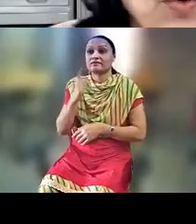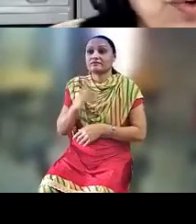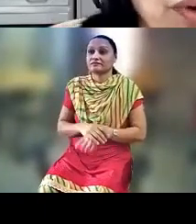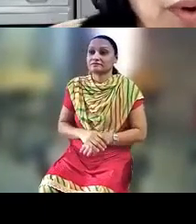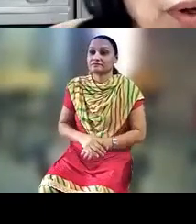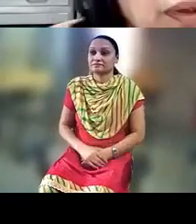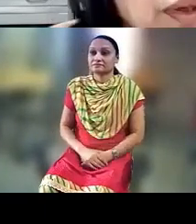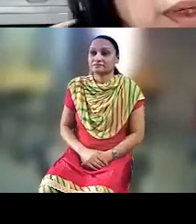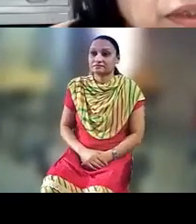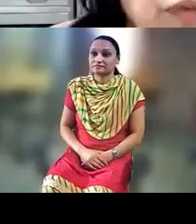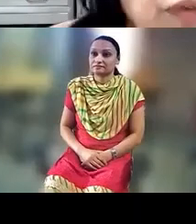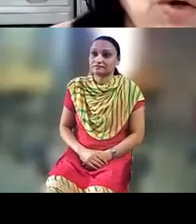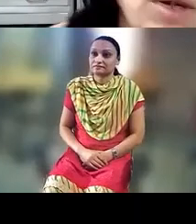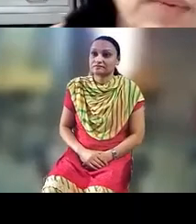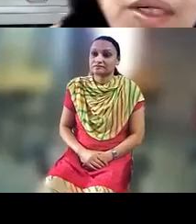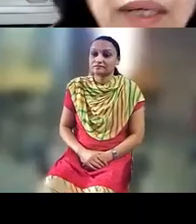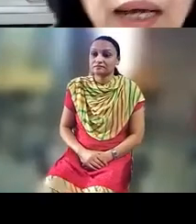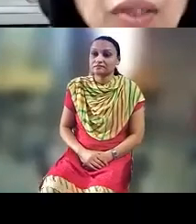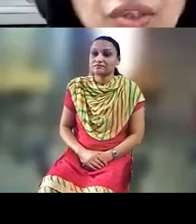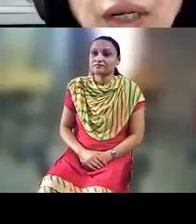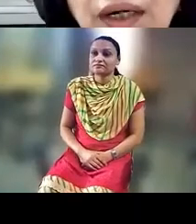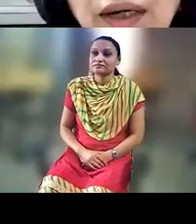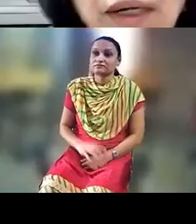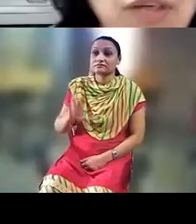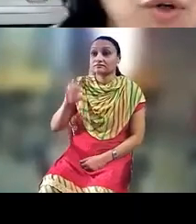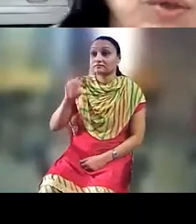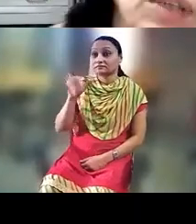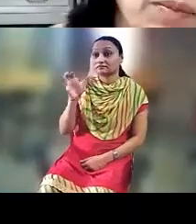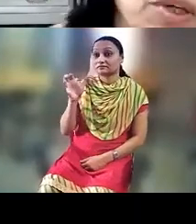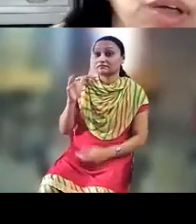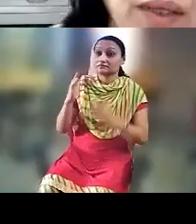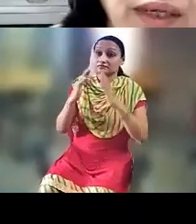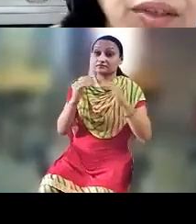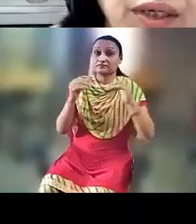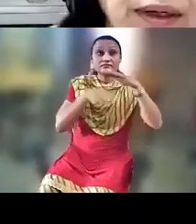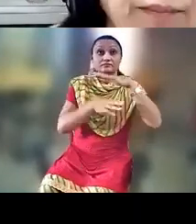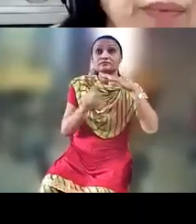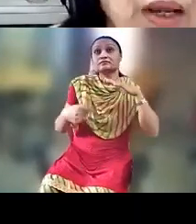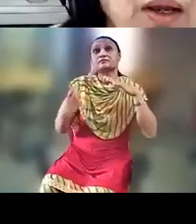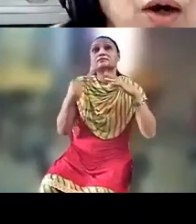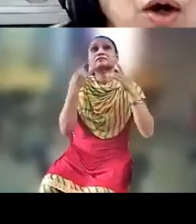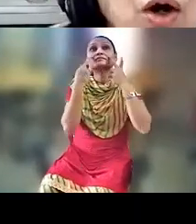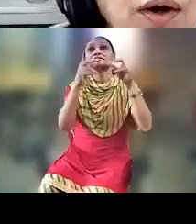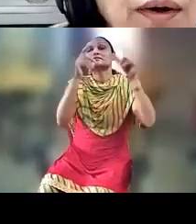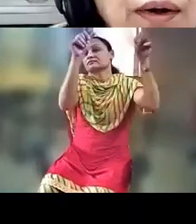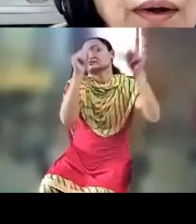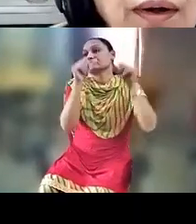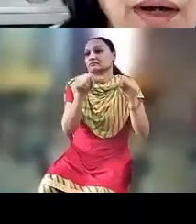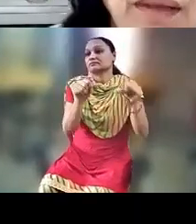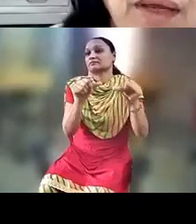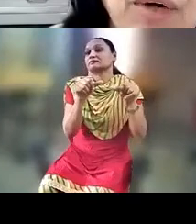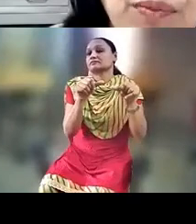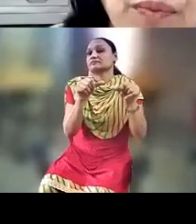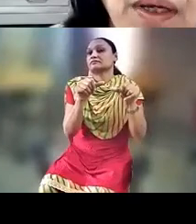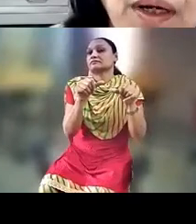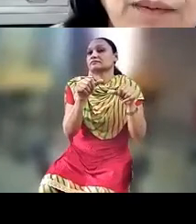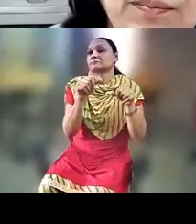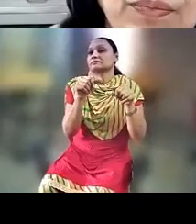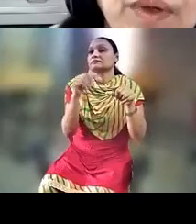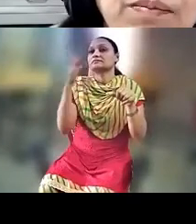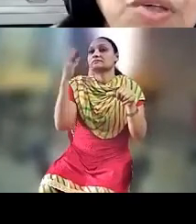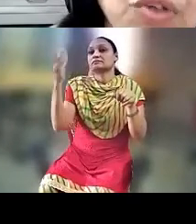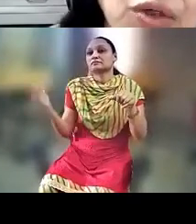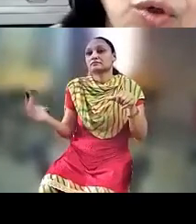सो इस व्हील को हमें किसी ऐसी जगह लगाने की जरूरत है जहां बच्चा देख सके। और रात के वक्त में